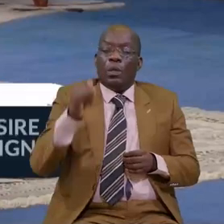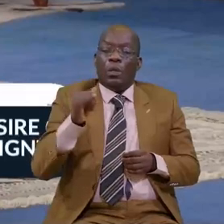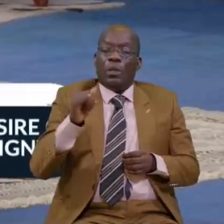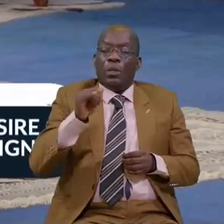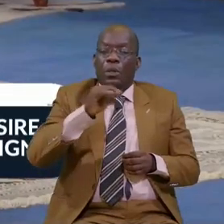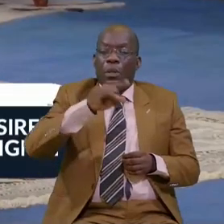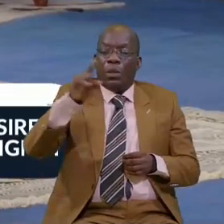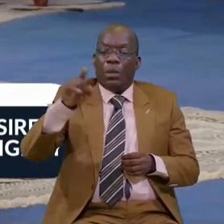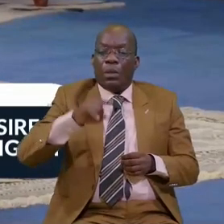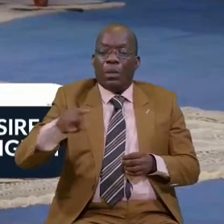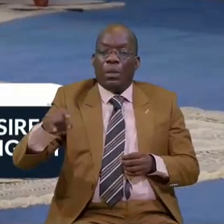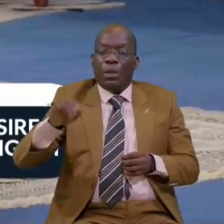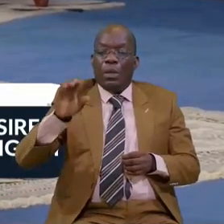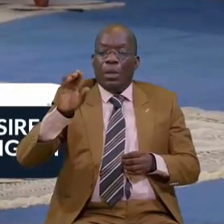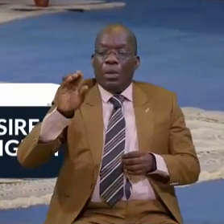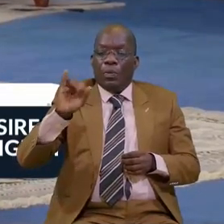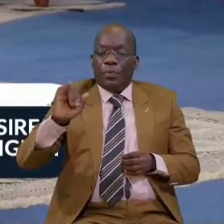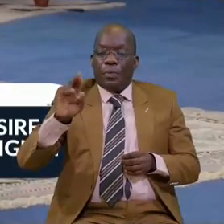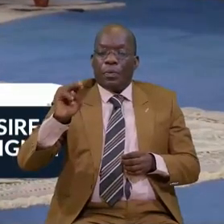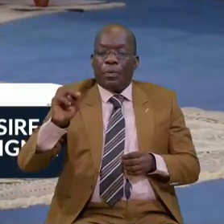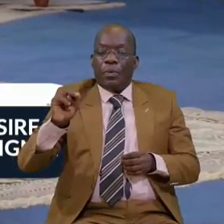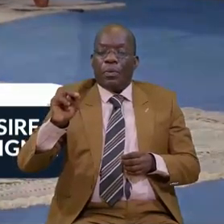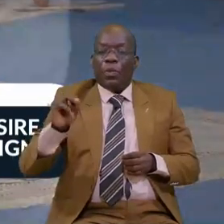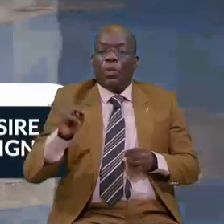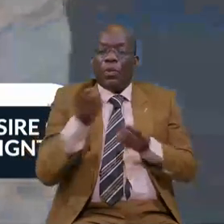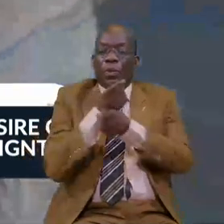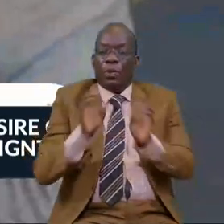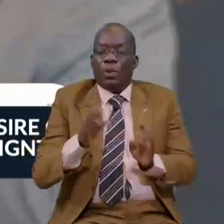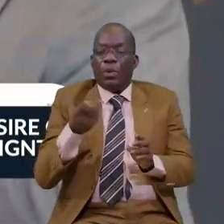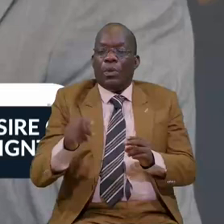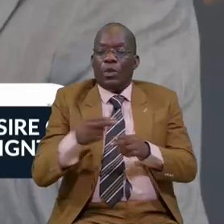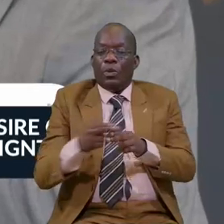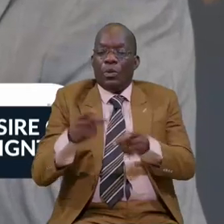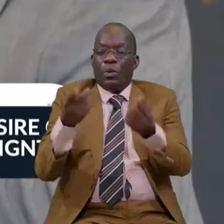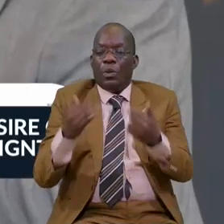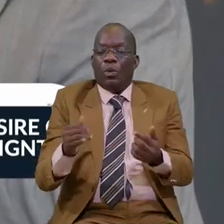élément maintenant, le libérateur de Sion,